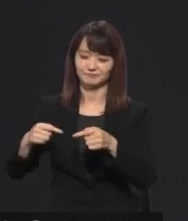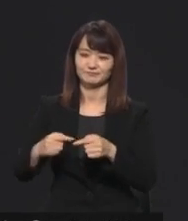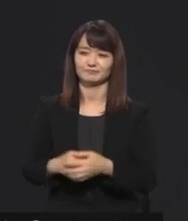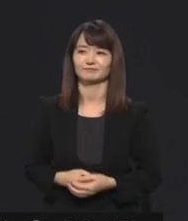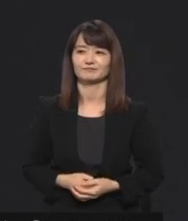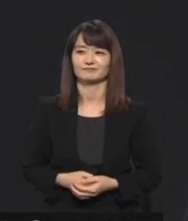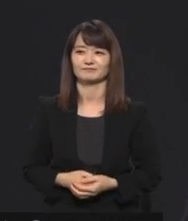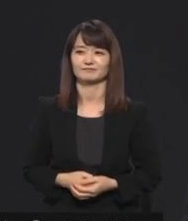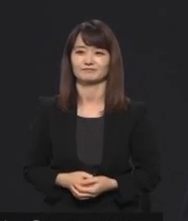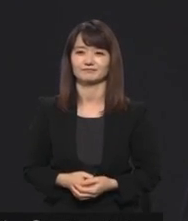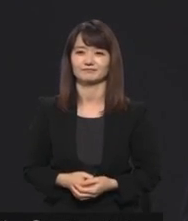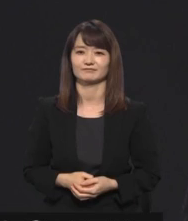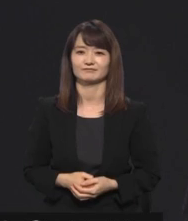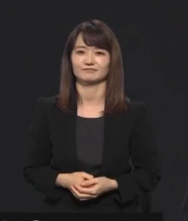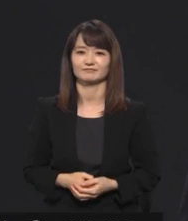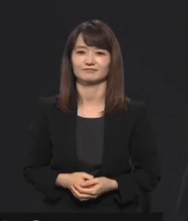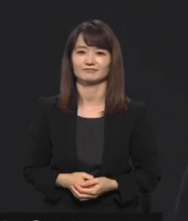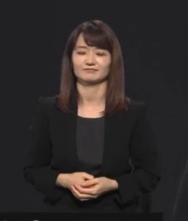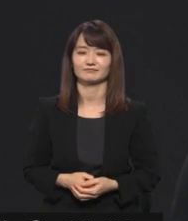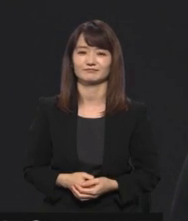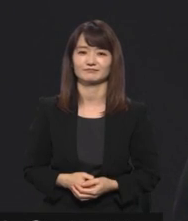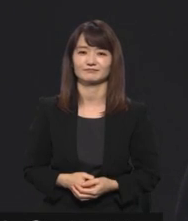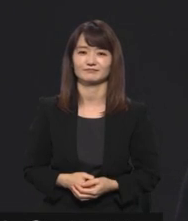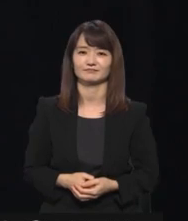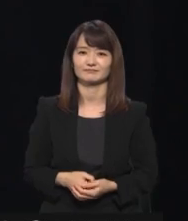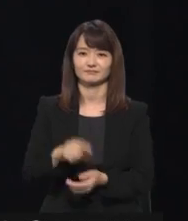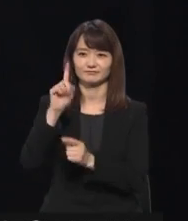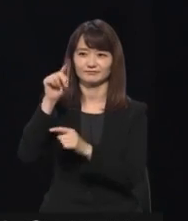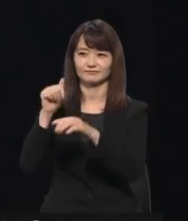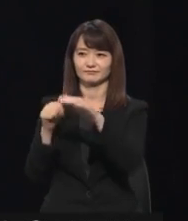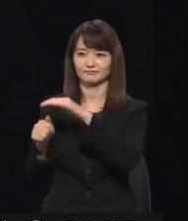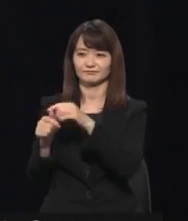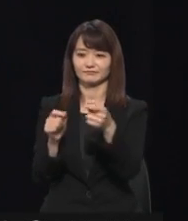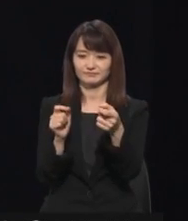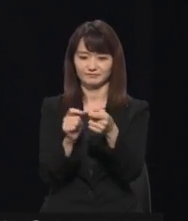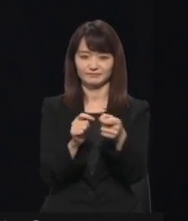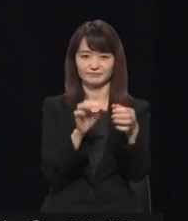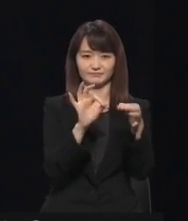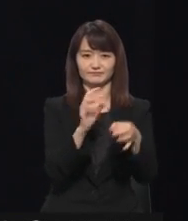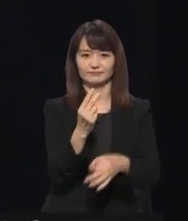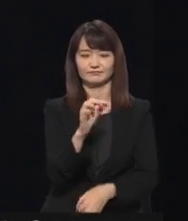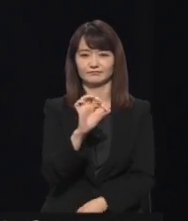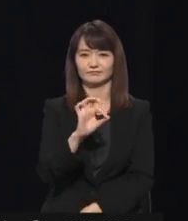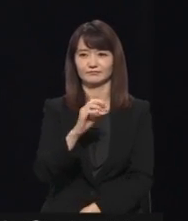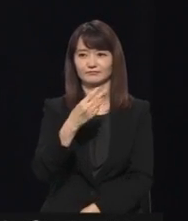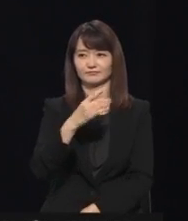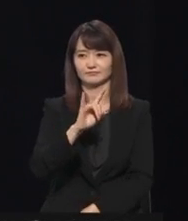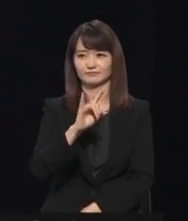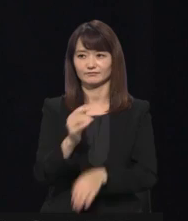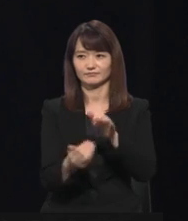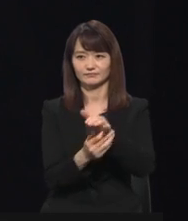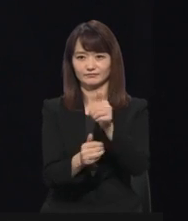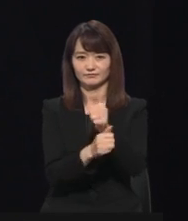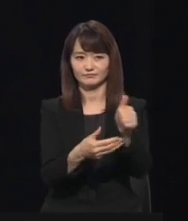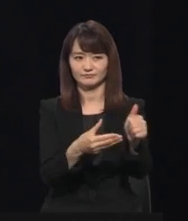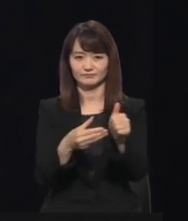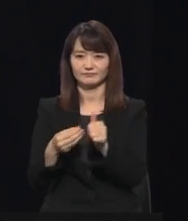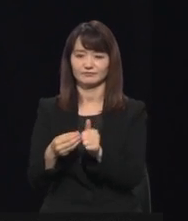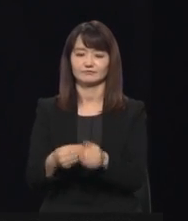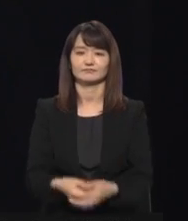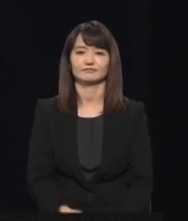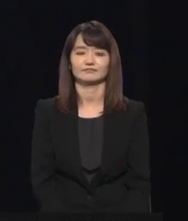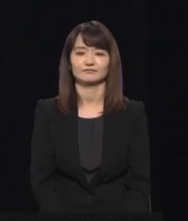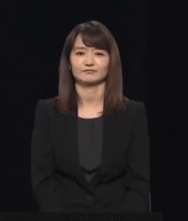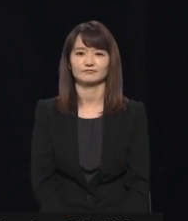나오면서 끼고 있어 다음날 데크에 예 1석 전에 볕이 난 김용태 의 전 최고위원 으로 일단 자리를 보셨습니다 예